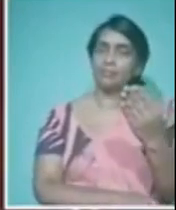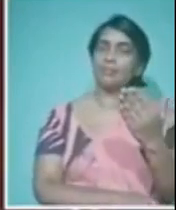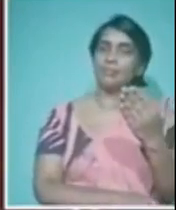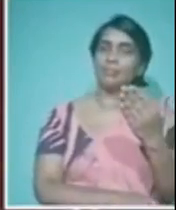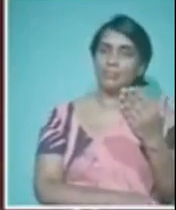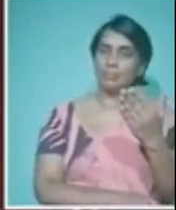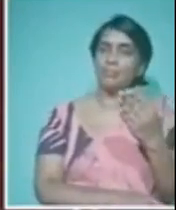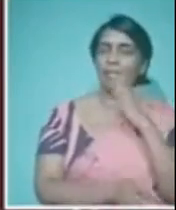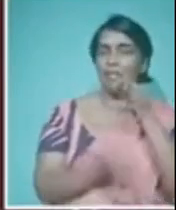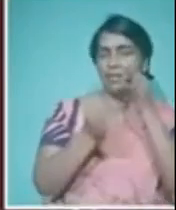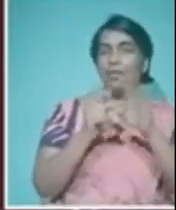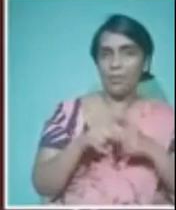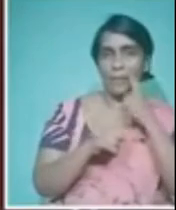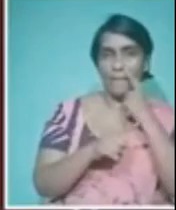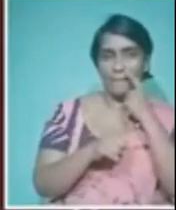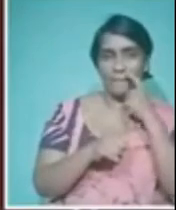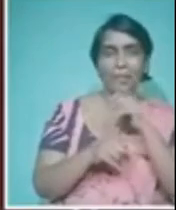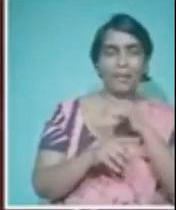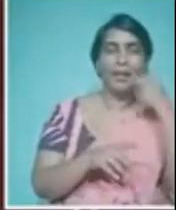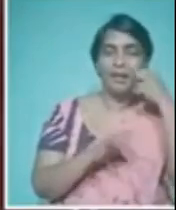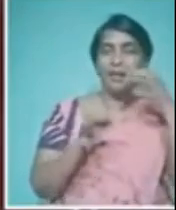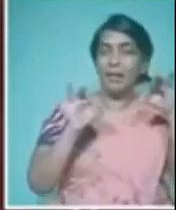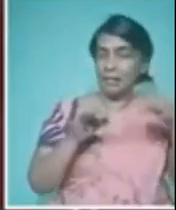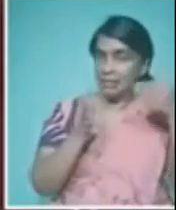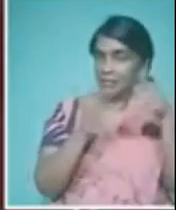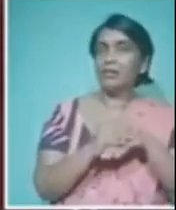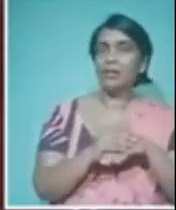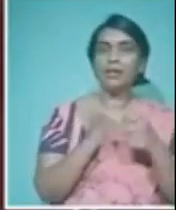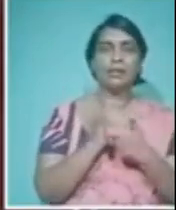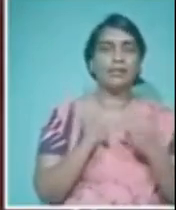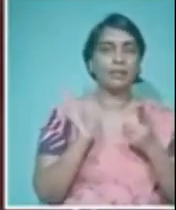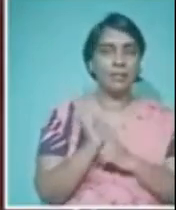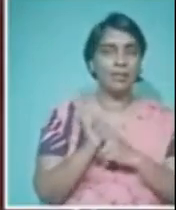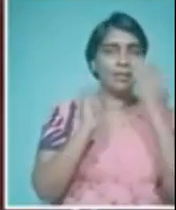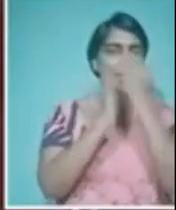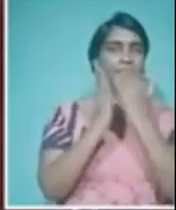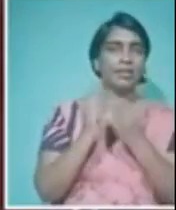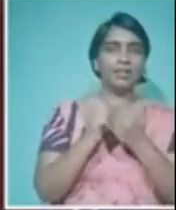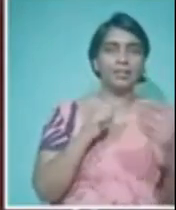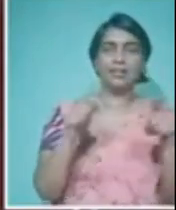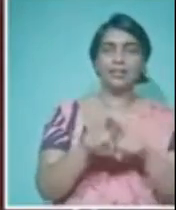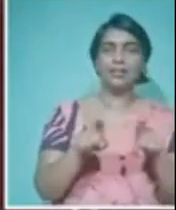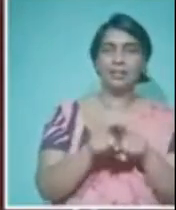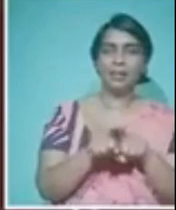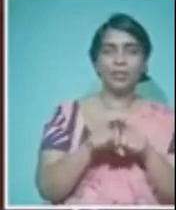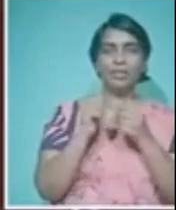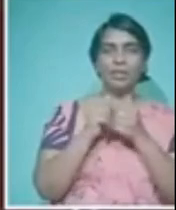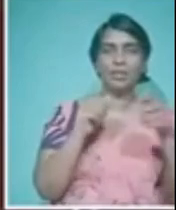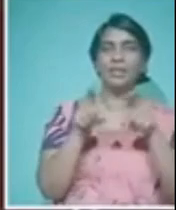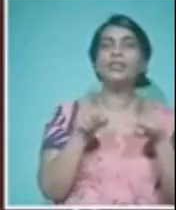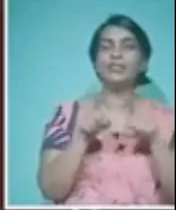ඉතාම නිර්මාණශීලී උදාහරණය ටෙල්නාට්‍ය කලාව ඇතුලේ නාලිකාවකින් එක කොටසකට ටෙල්නාට්‍යකට ගෙවන